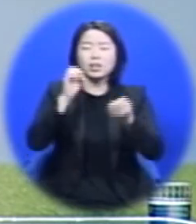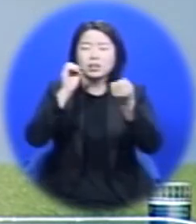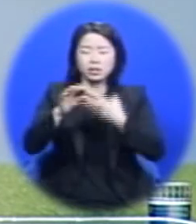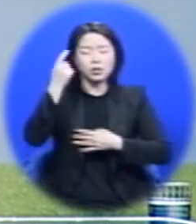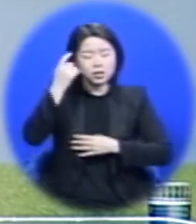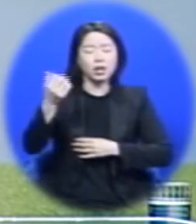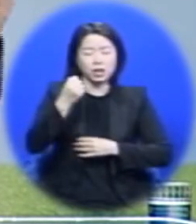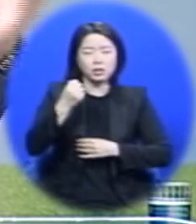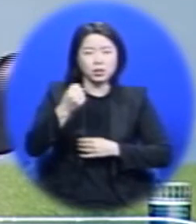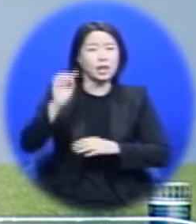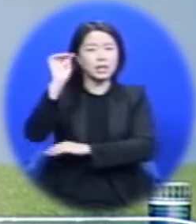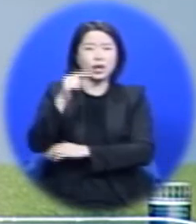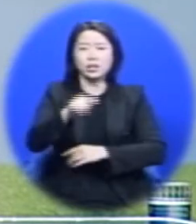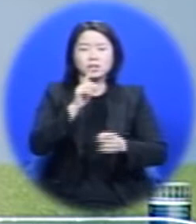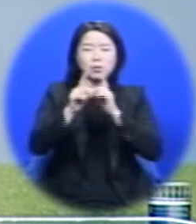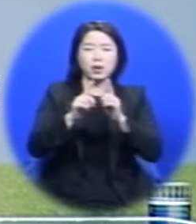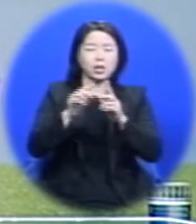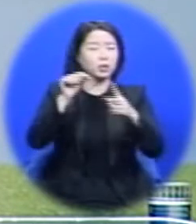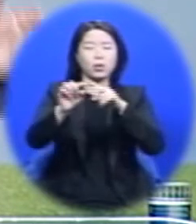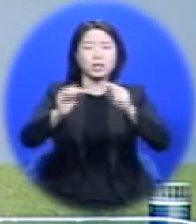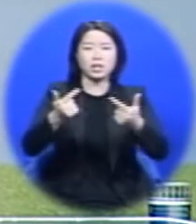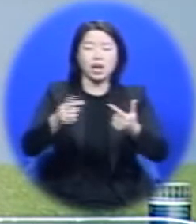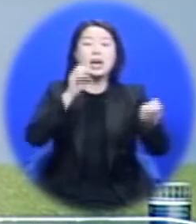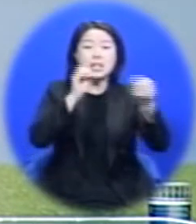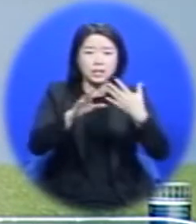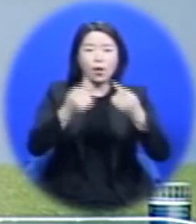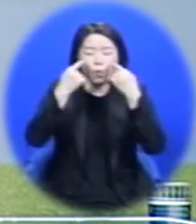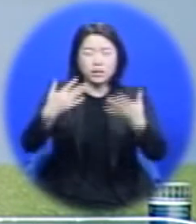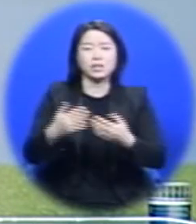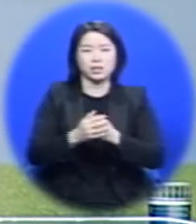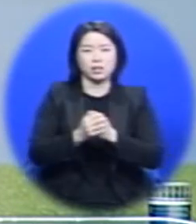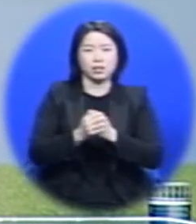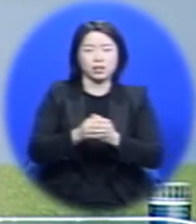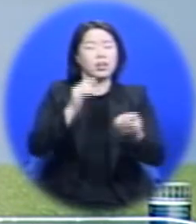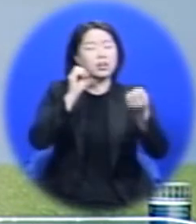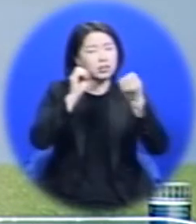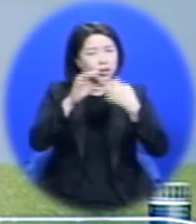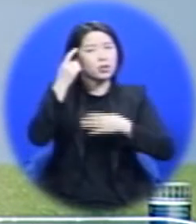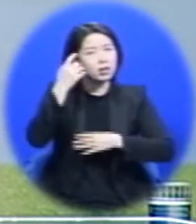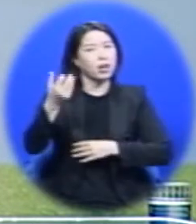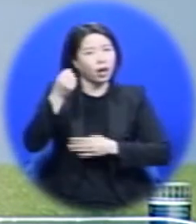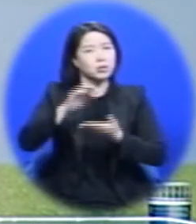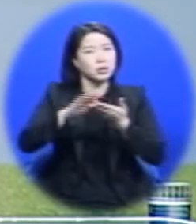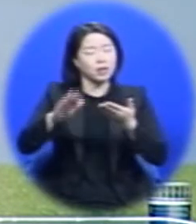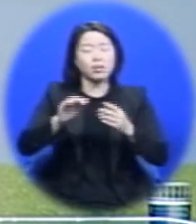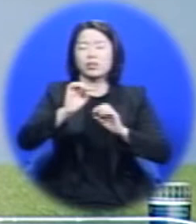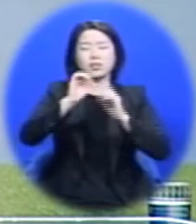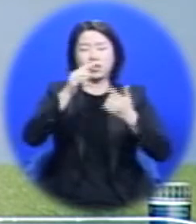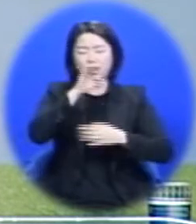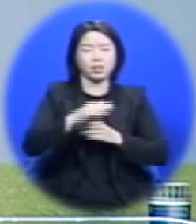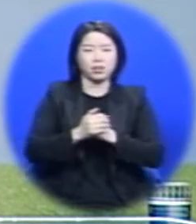응답이라고 생각합니다. 다윗에게는 그런 말이 안 통한다니까 응답이면 응답이고 아니면 아니지 무슨 응답이라고 생각합니다.